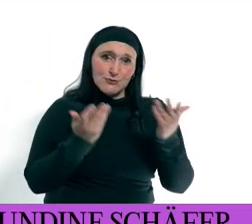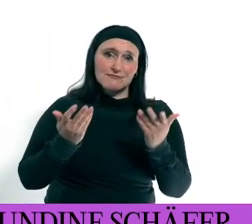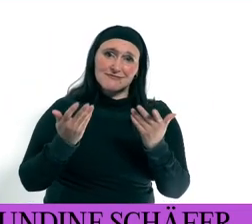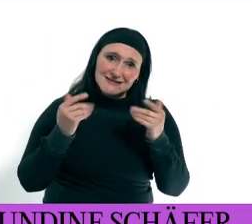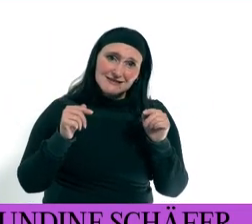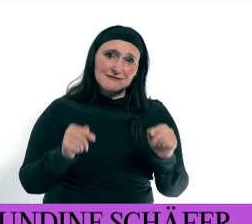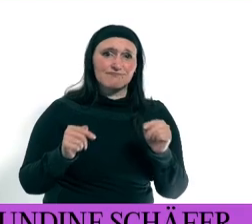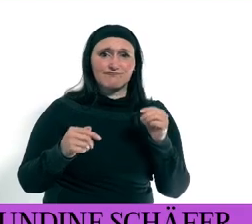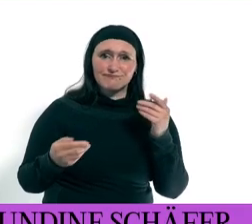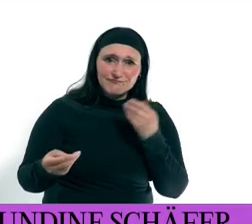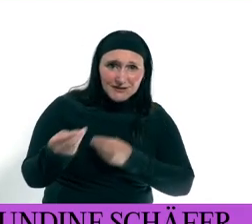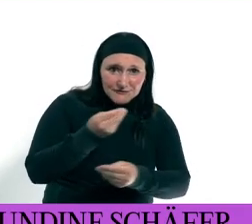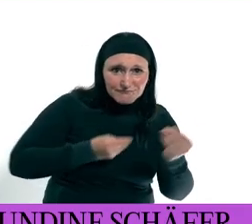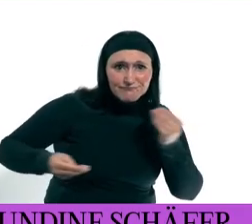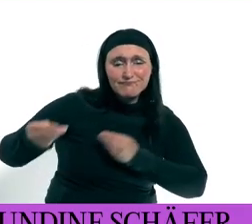wunderbare Gespräch.